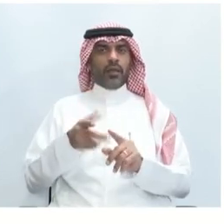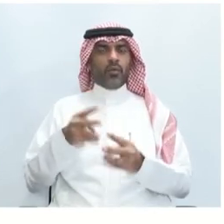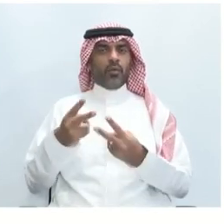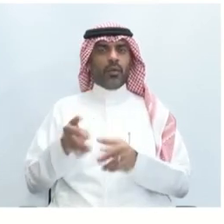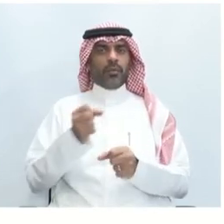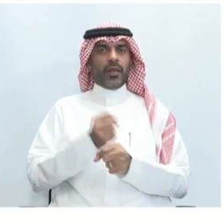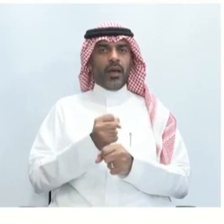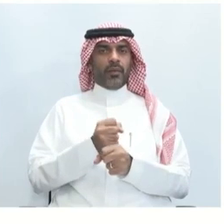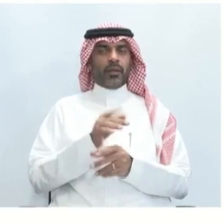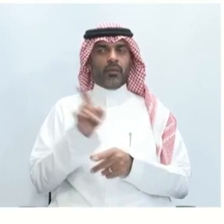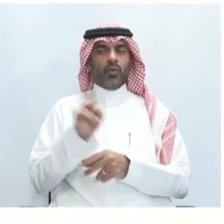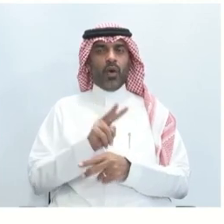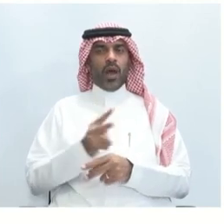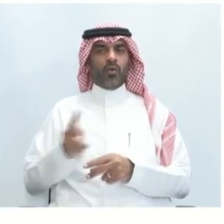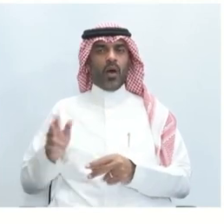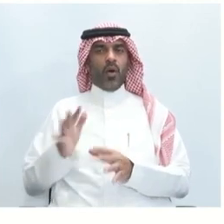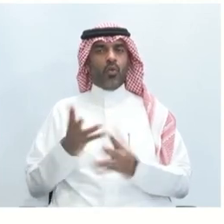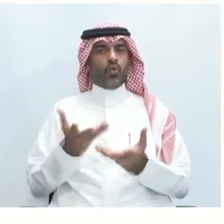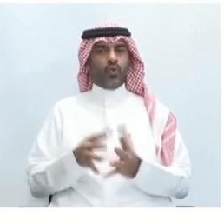طيب ما هي انواع الروبوتات